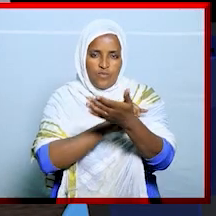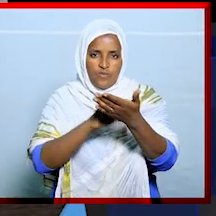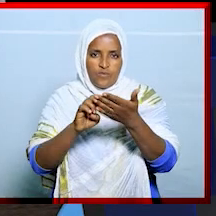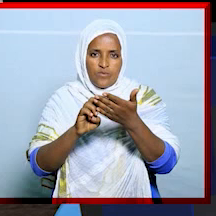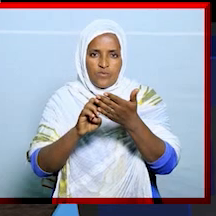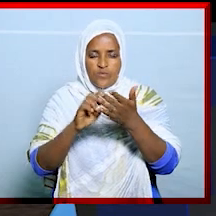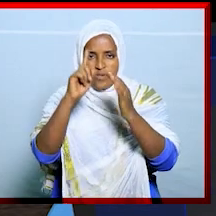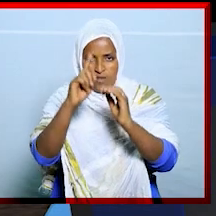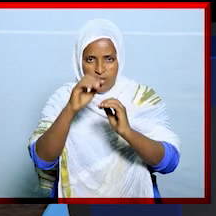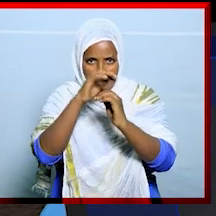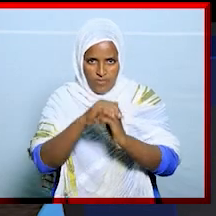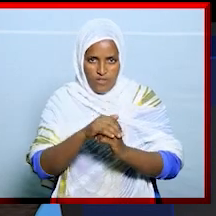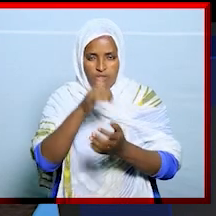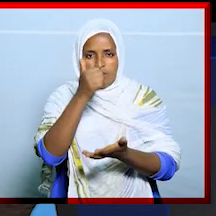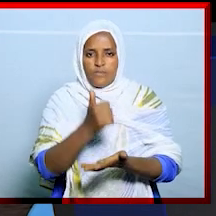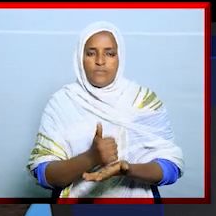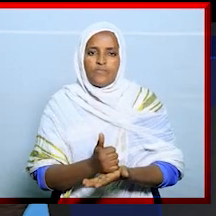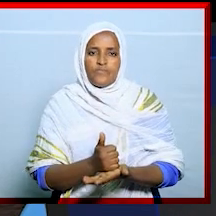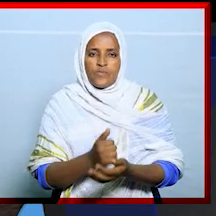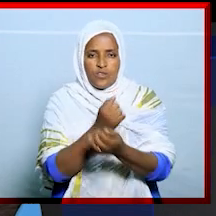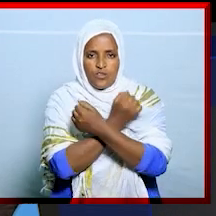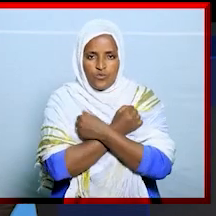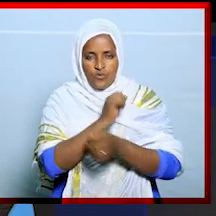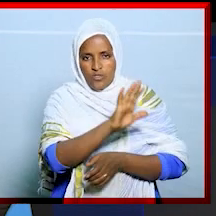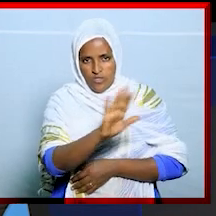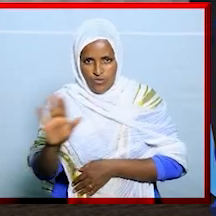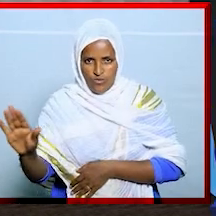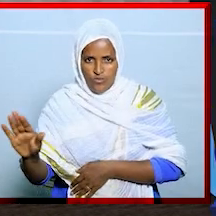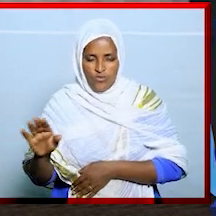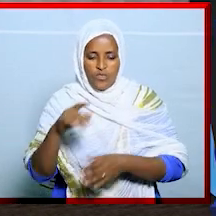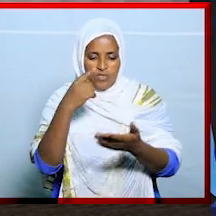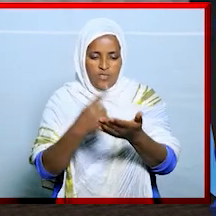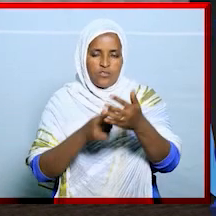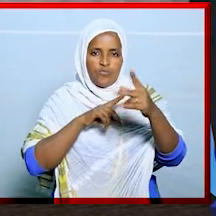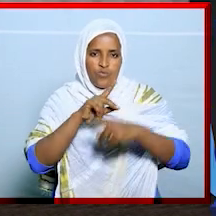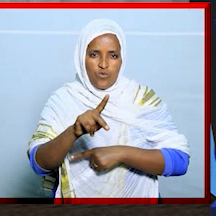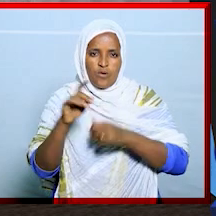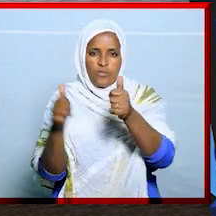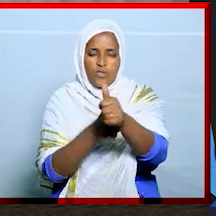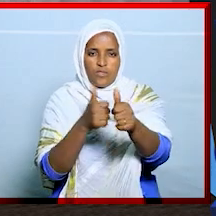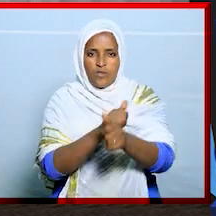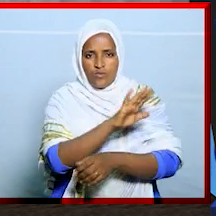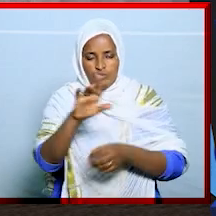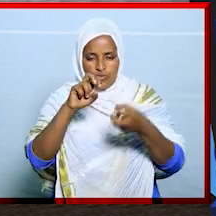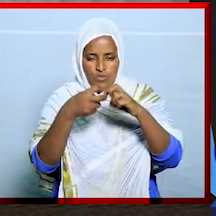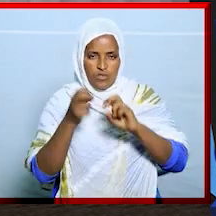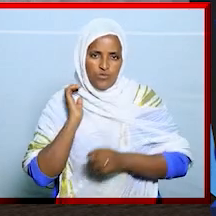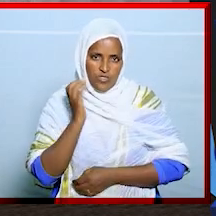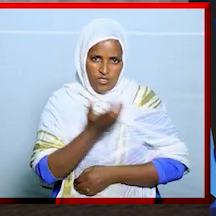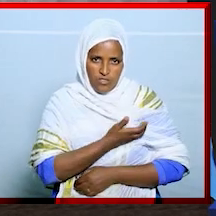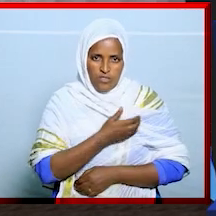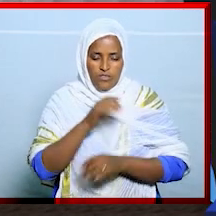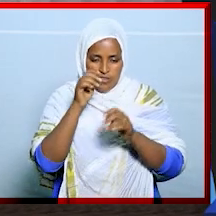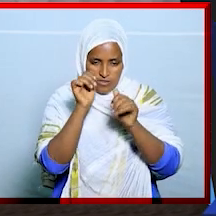በስመ አብ ወወልድ ወመንፈስ ቅዱስ አሐዱ አምላክ አሜን። የተወደዳችሁ የዚህ መርሃ ግብር